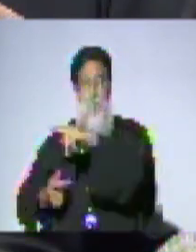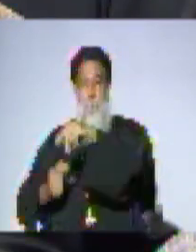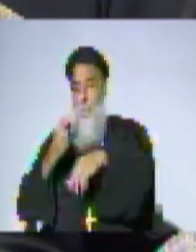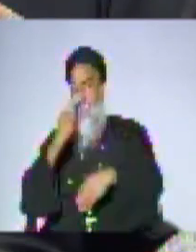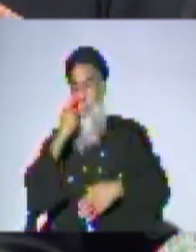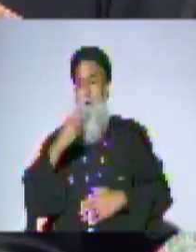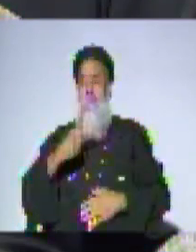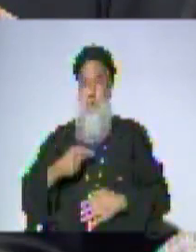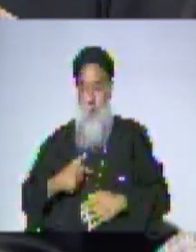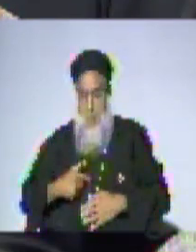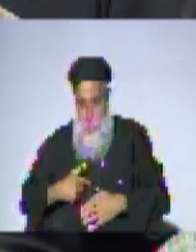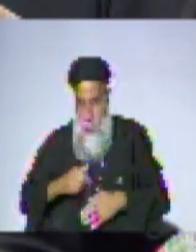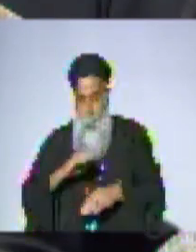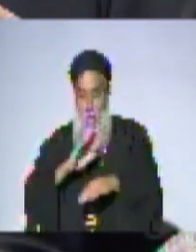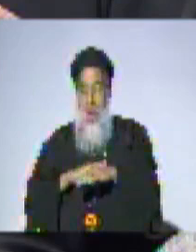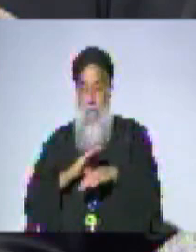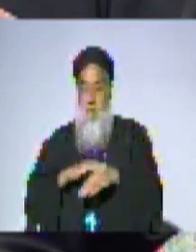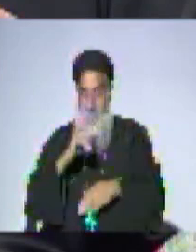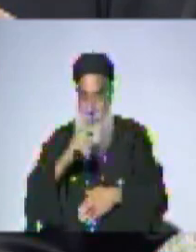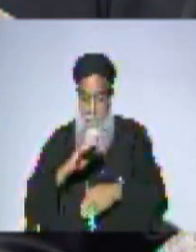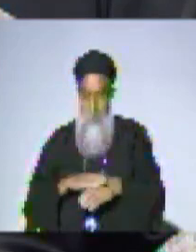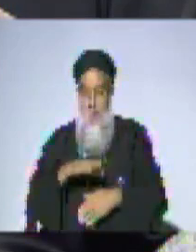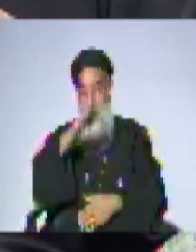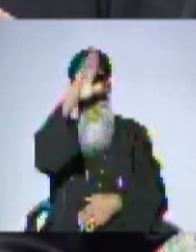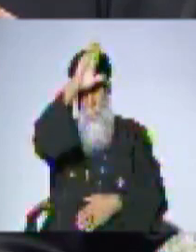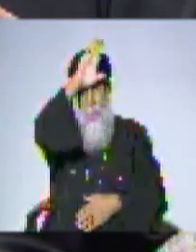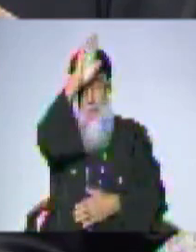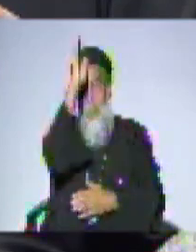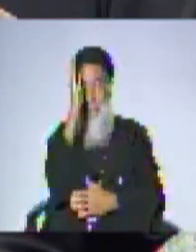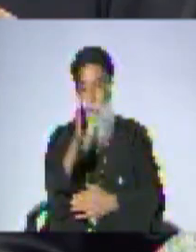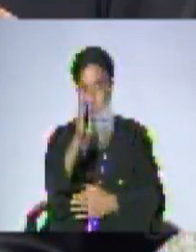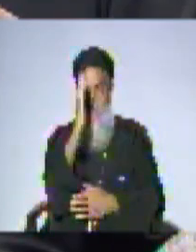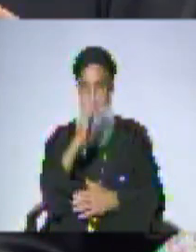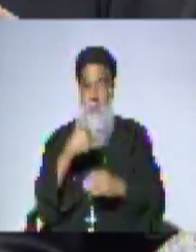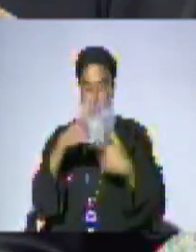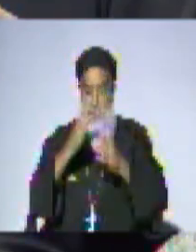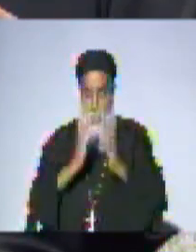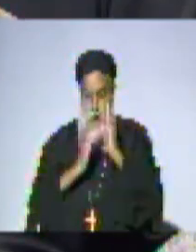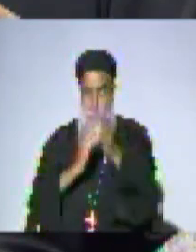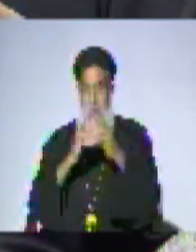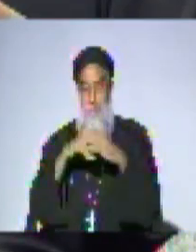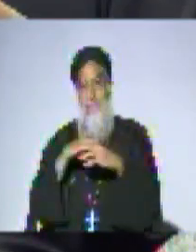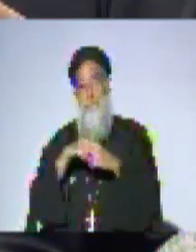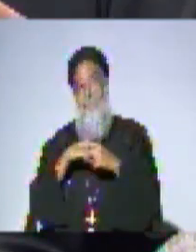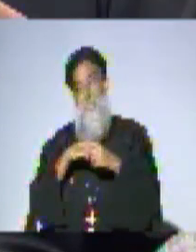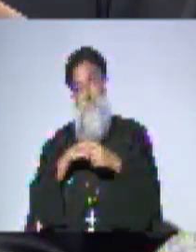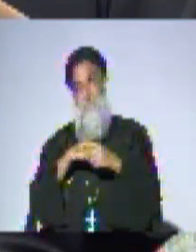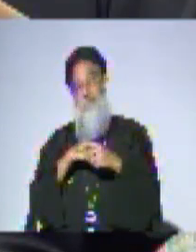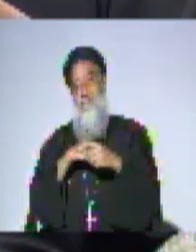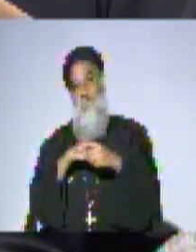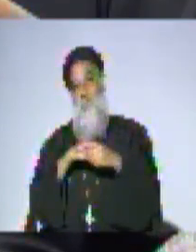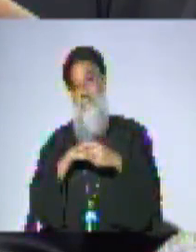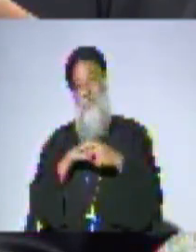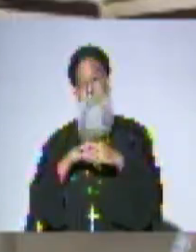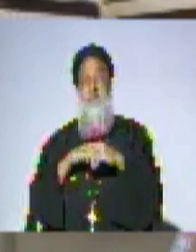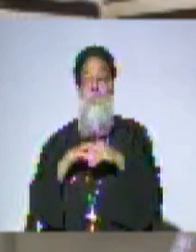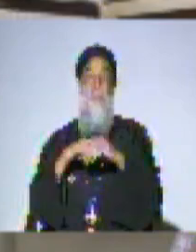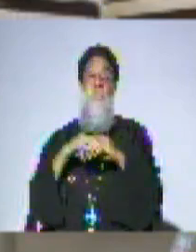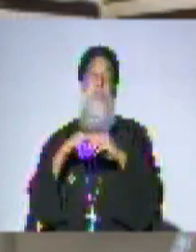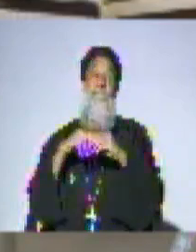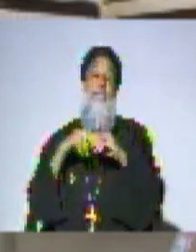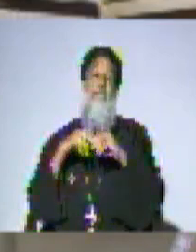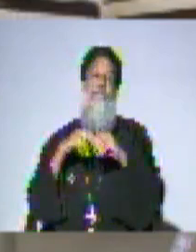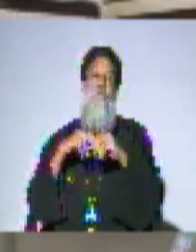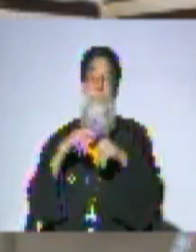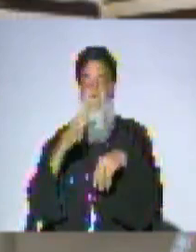وخاضع بعنق العبودية تحت خضوع قضيب ملكه. عايز التفسير بقى، الكل مذلول.